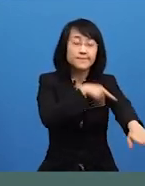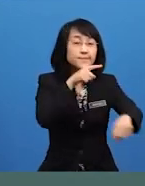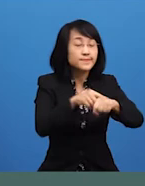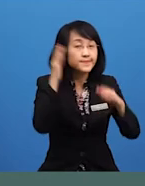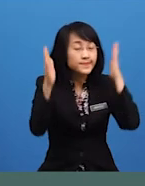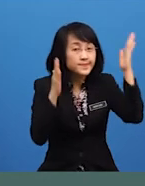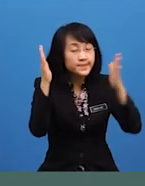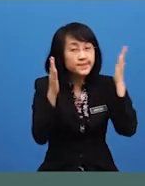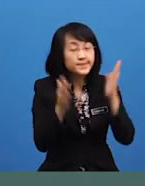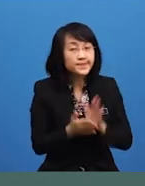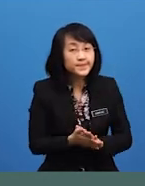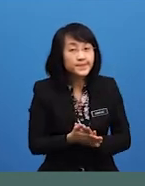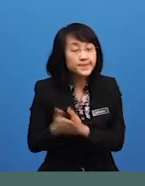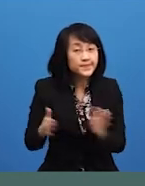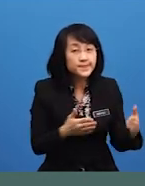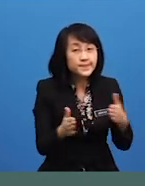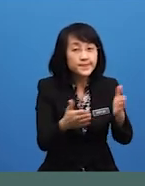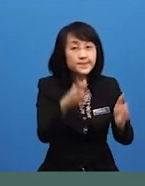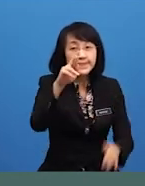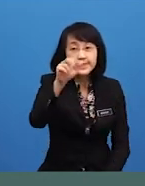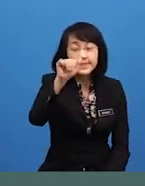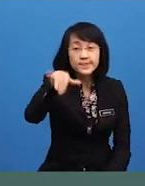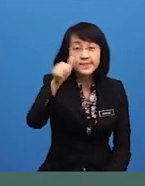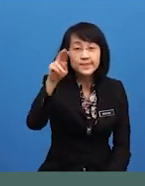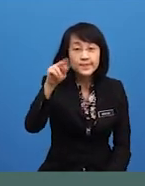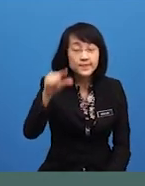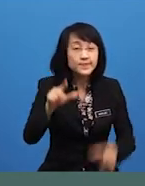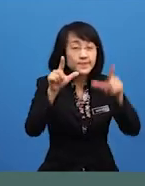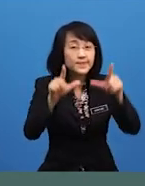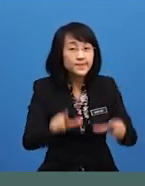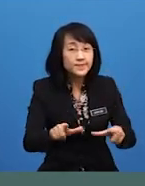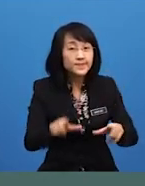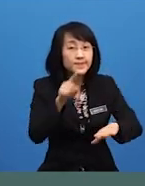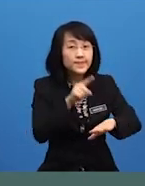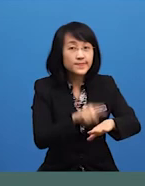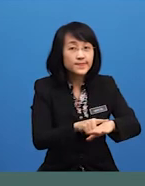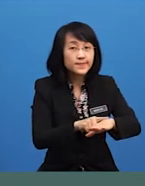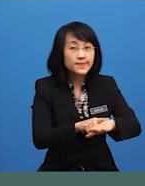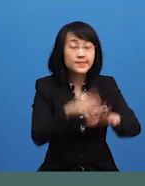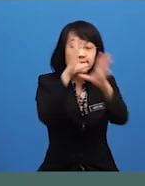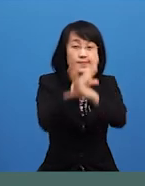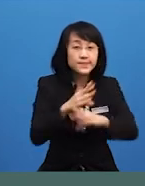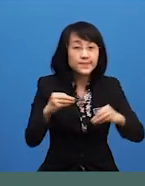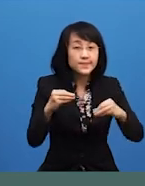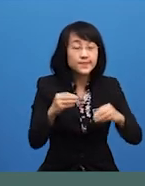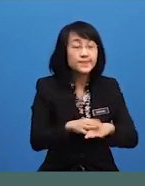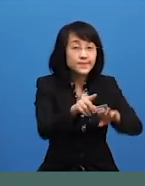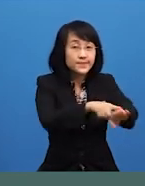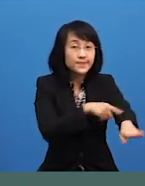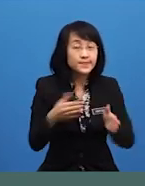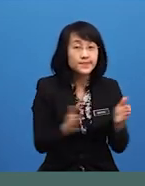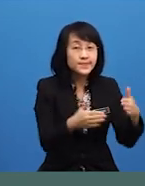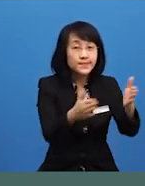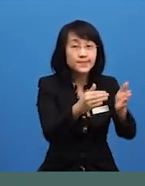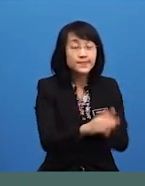di Malaysia ialah Sungai Rajang yang terletak di Sarawak. Panjang sungai ini